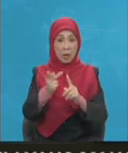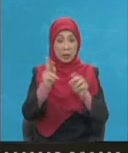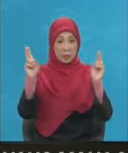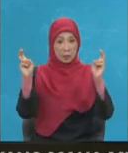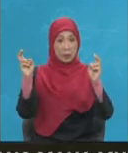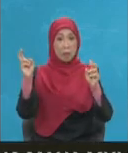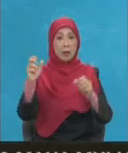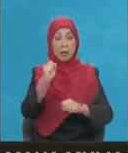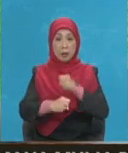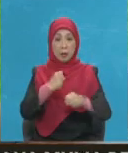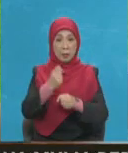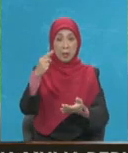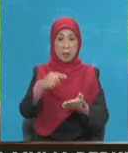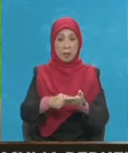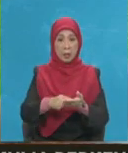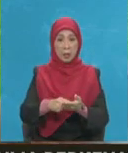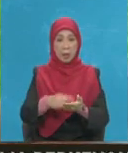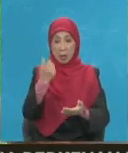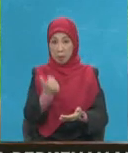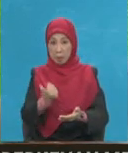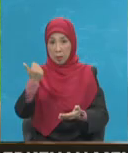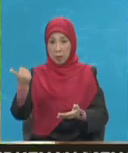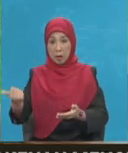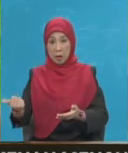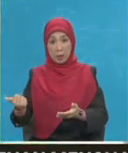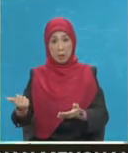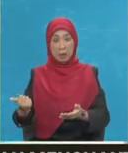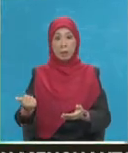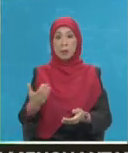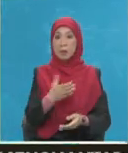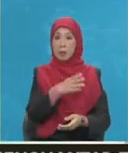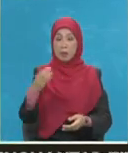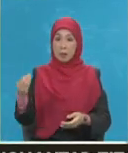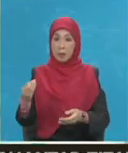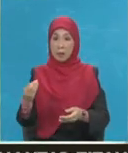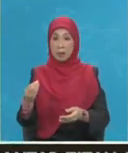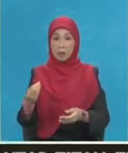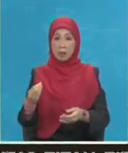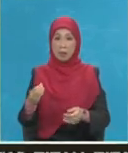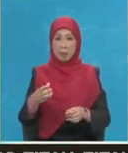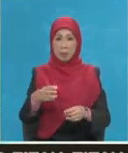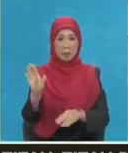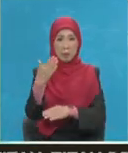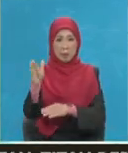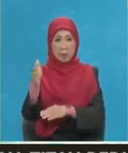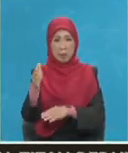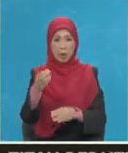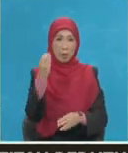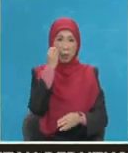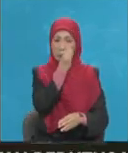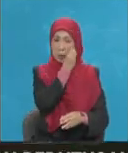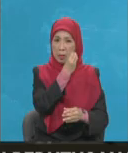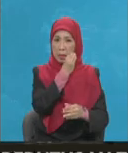tema tahun ini, beberapa jenis peralatan prop memainkan peranan penting, antaranya clap banner, scroll, bunga